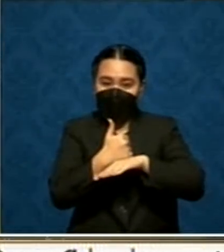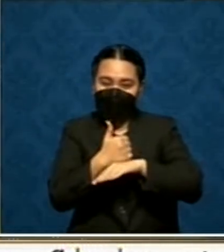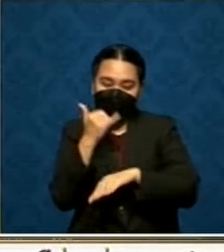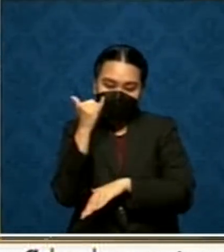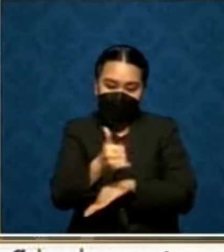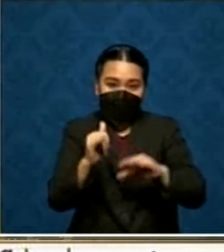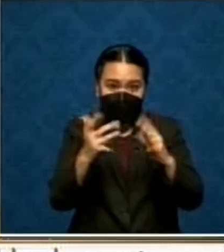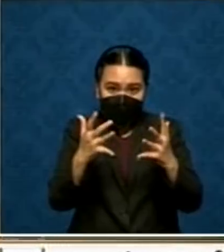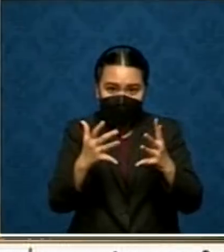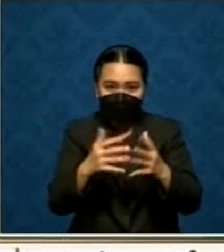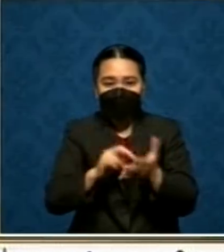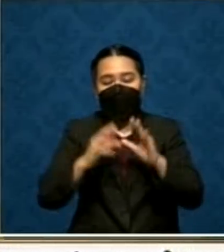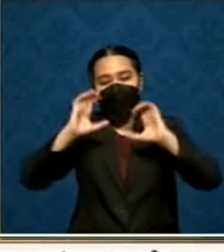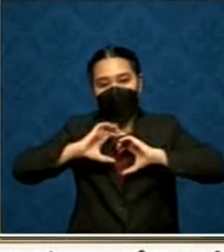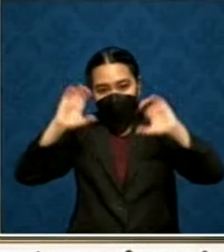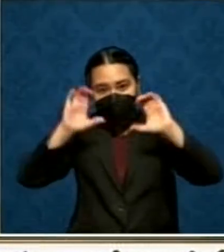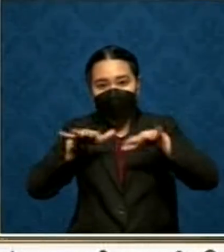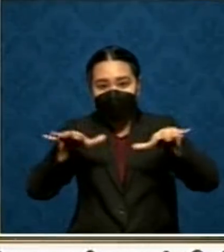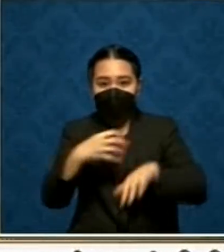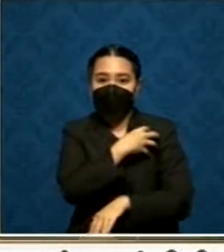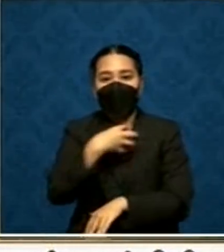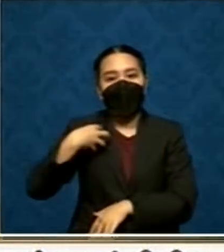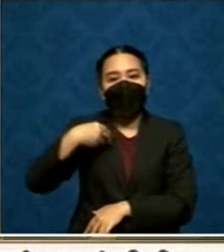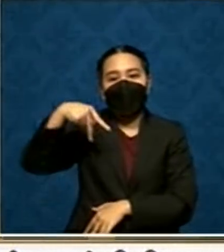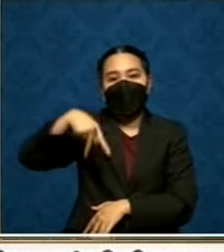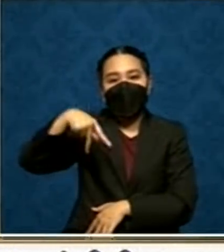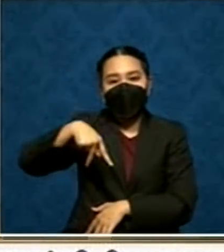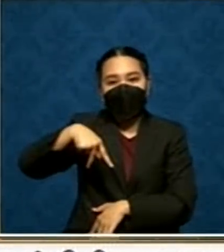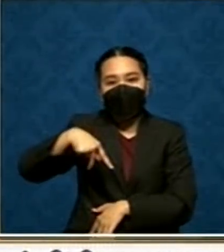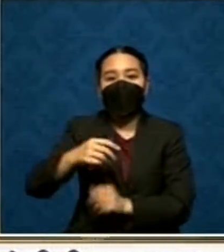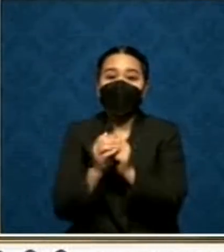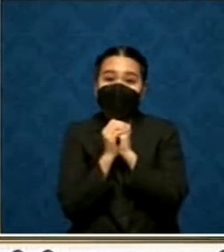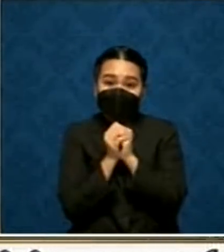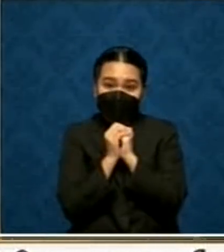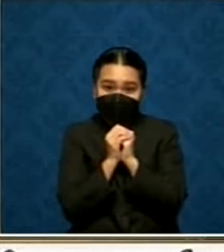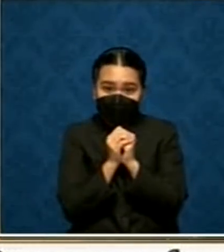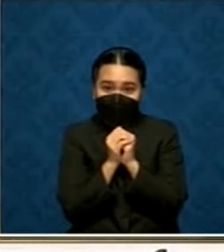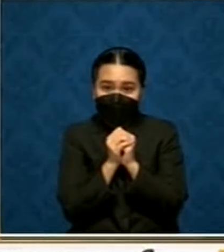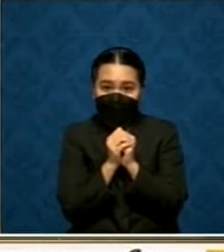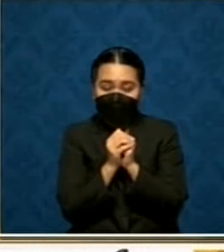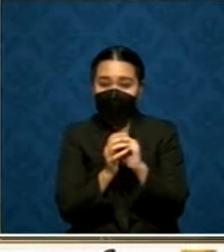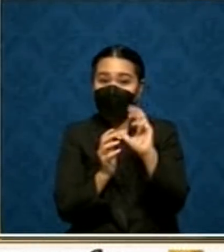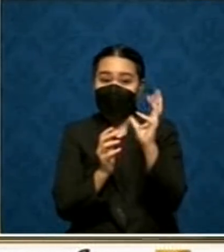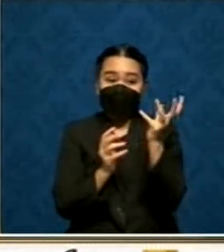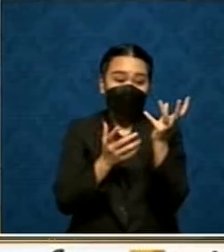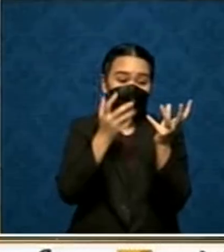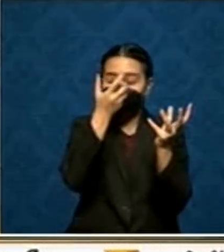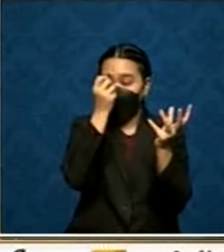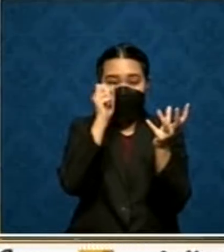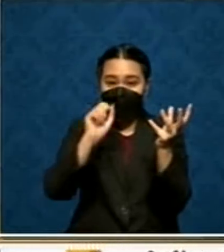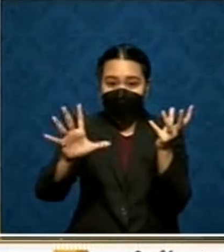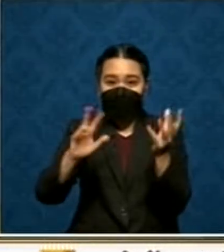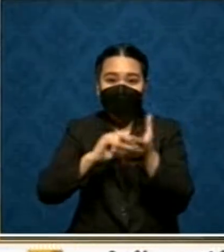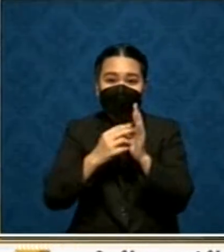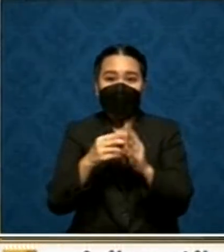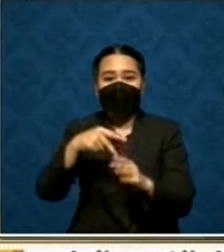กเป็เพีงระดับคลัชการ ๆือถูดพิเศษเท แม้แต่ประเทศจีน ซึงไม่แ่ไยใโลกเขาก็ส่ลดบเพีงท